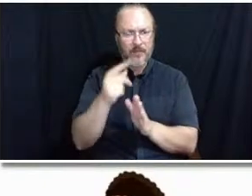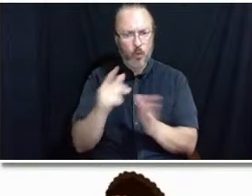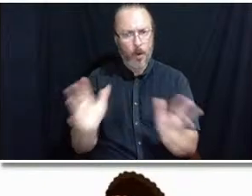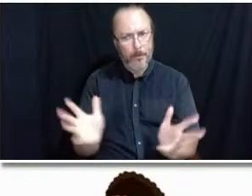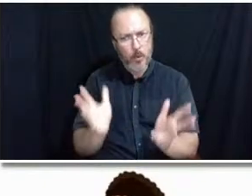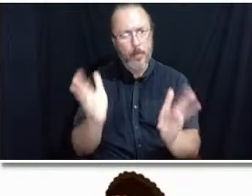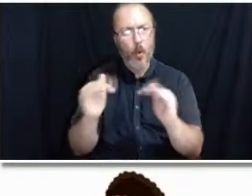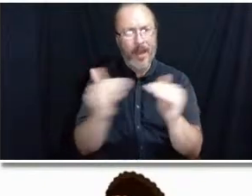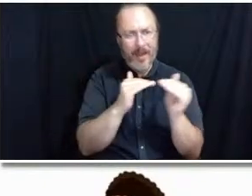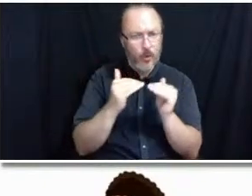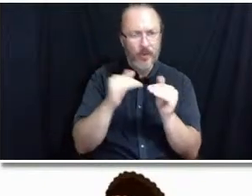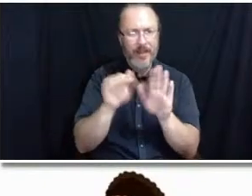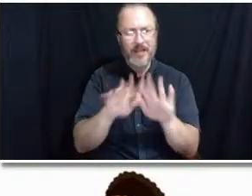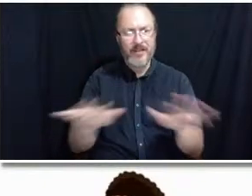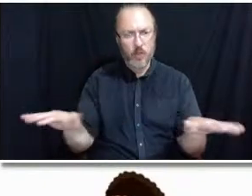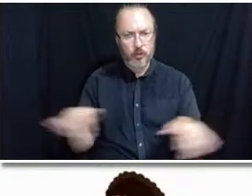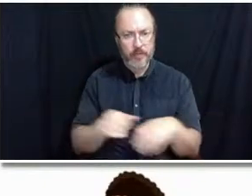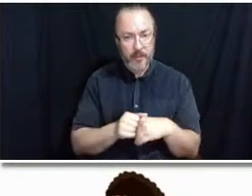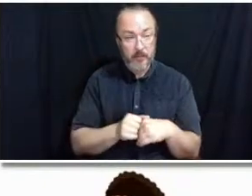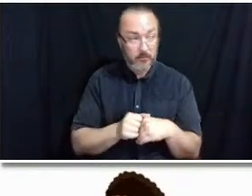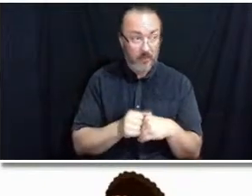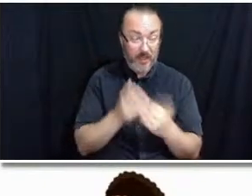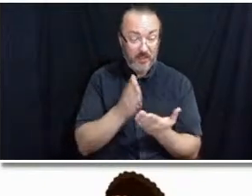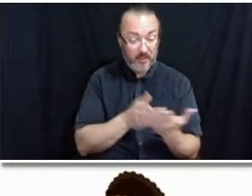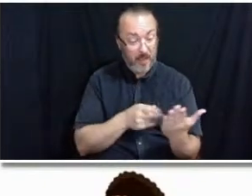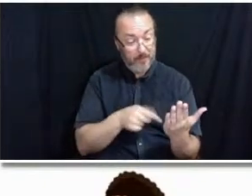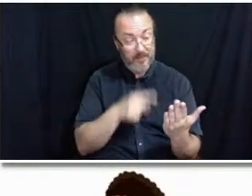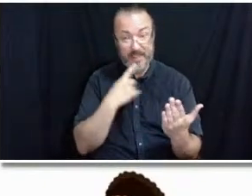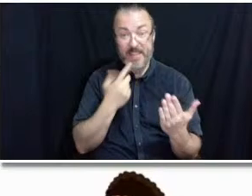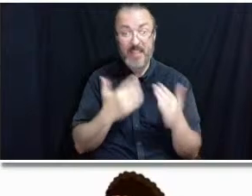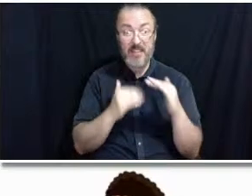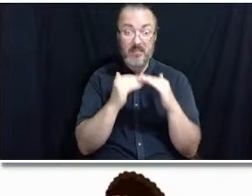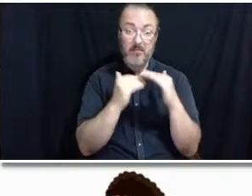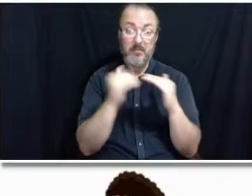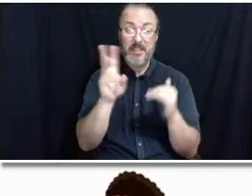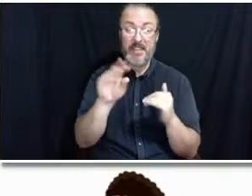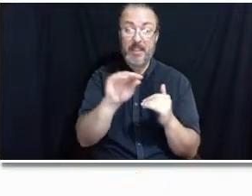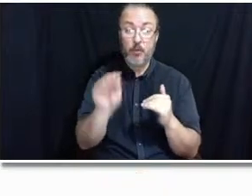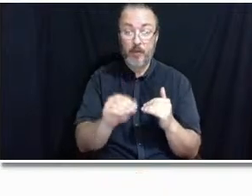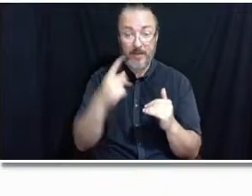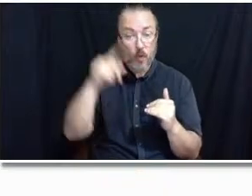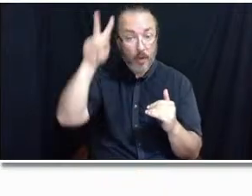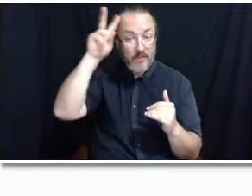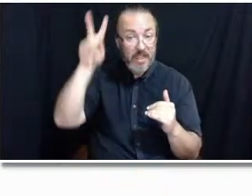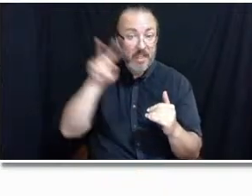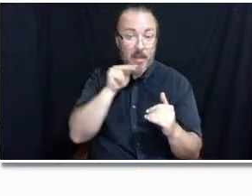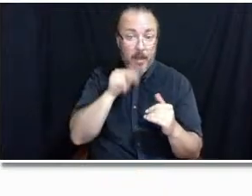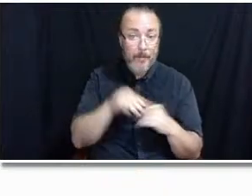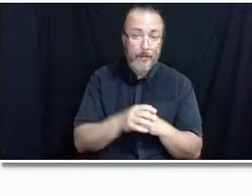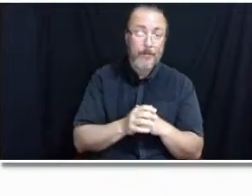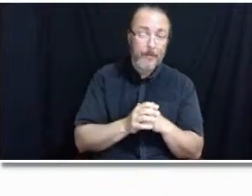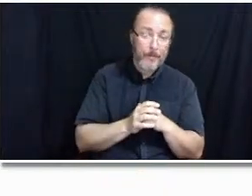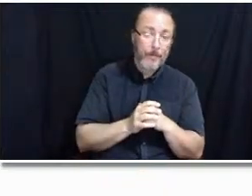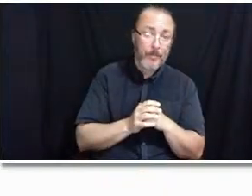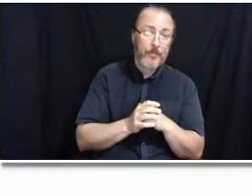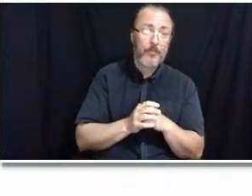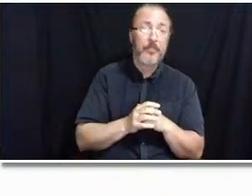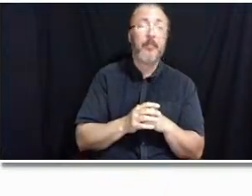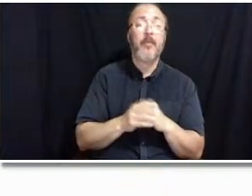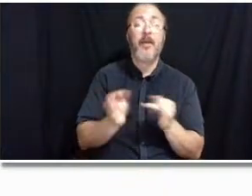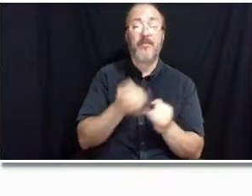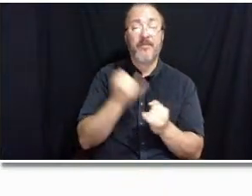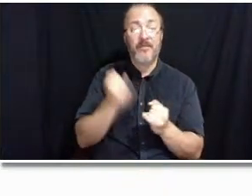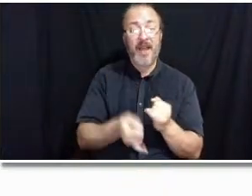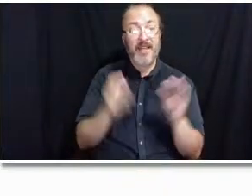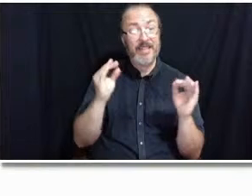promouvoir l'équité et la diversité. Cela pouvait atteindre 60% au Vietnam. Enfin, le